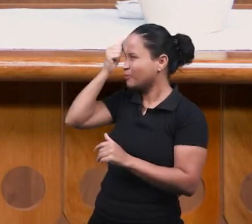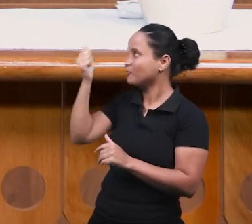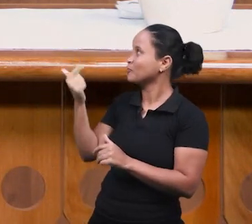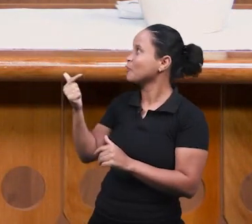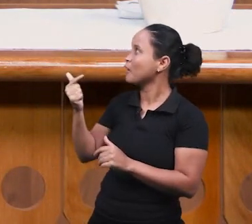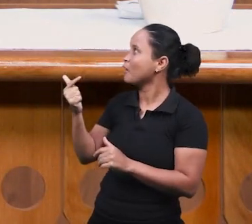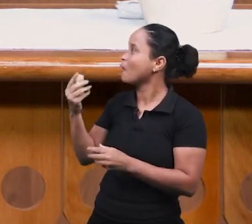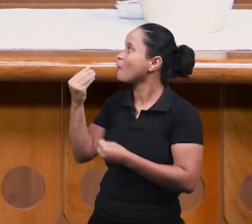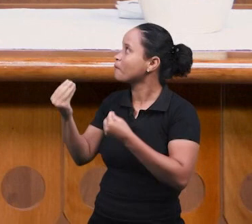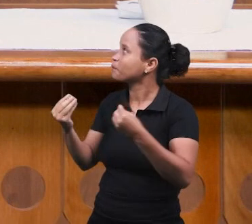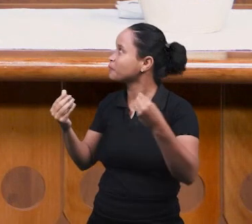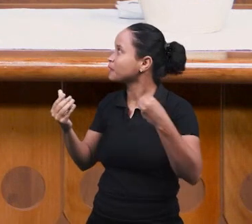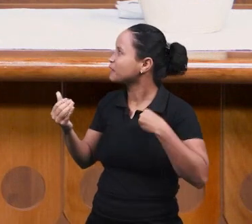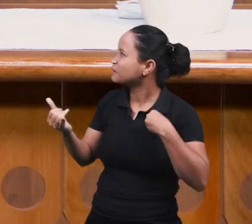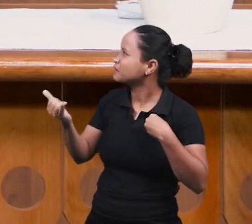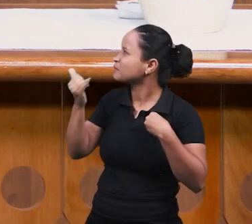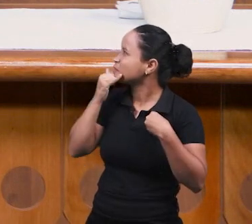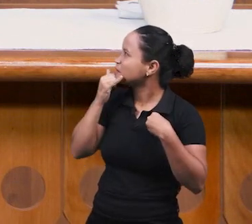pas de pardon de péché.